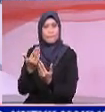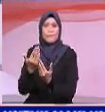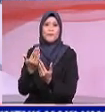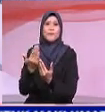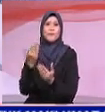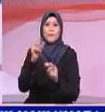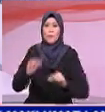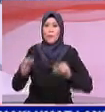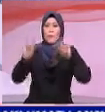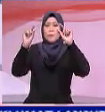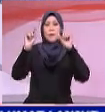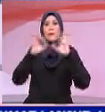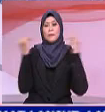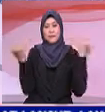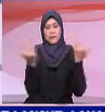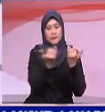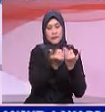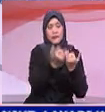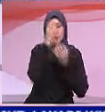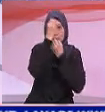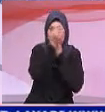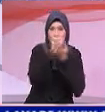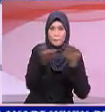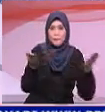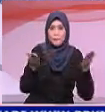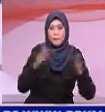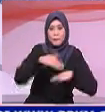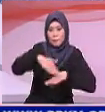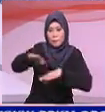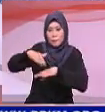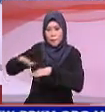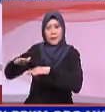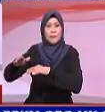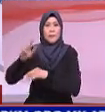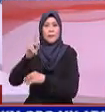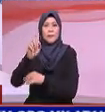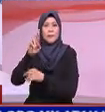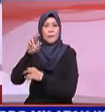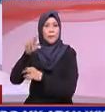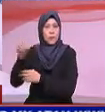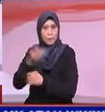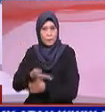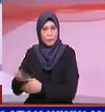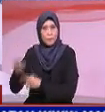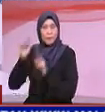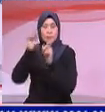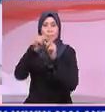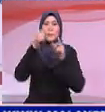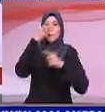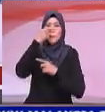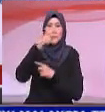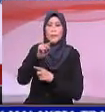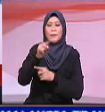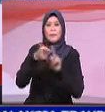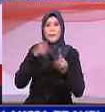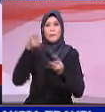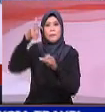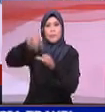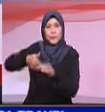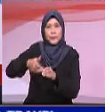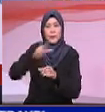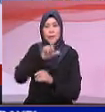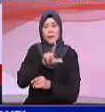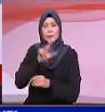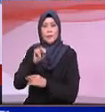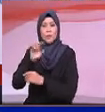miliknya. Syarikat itu dalam satu kenyataan menyebut penghantaran kargo pertama ke Thailand dilaksanakan oleh Petronas Floating LNG